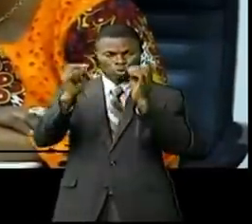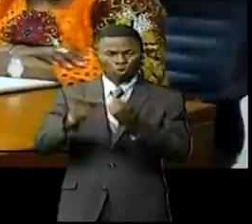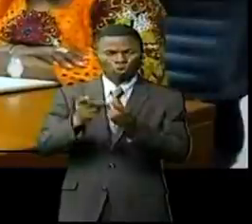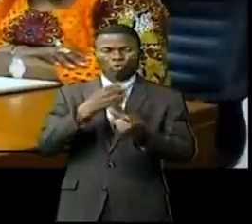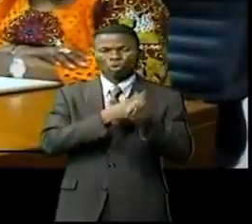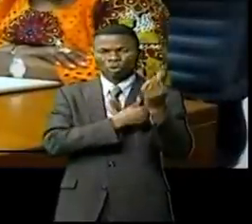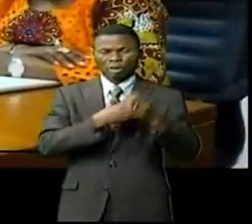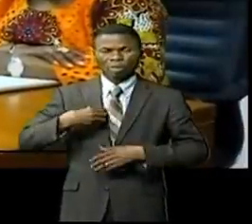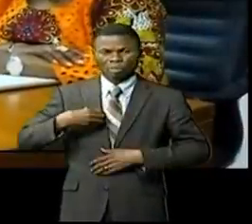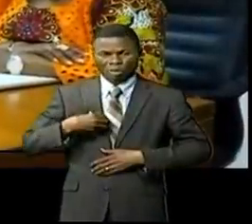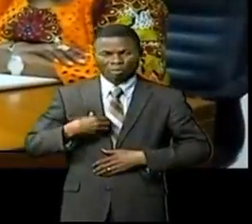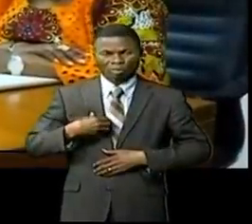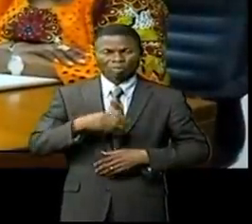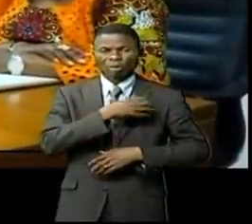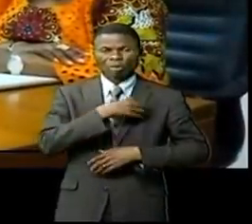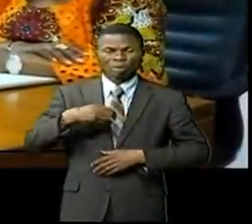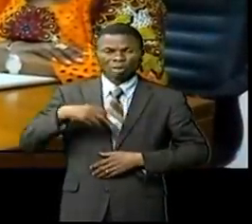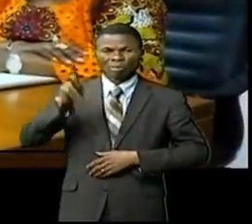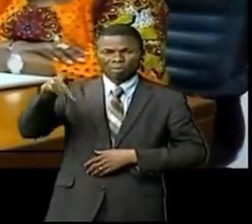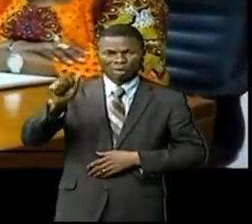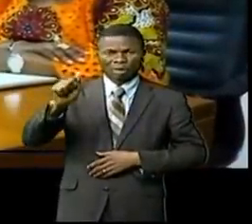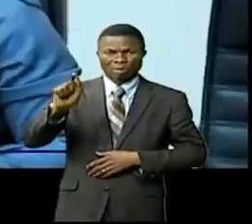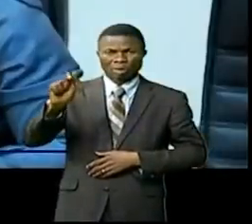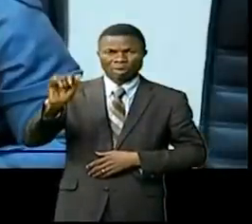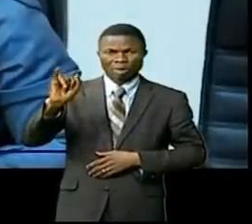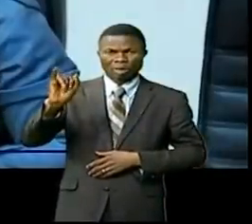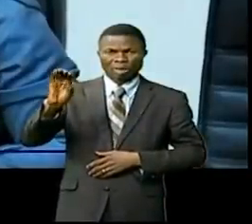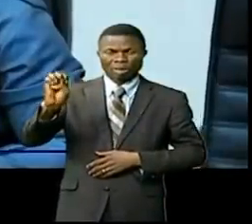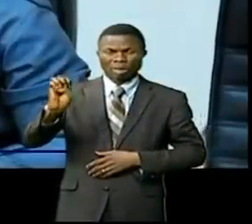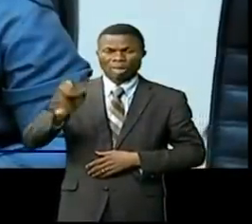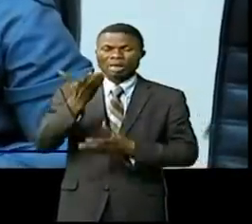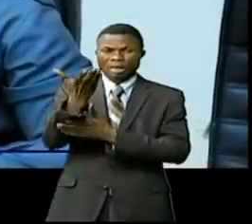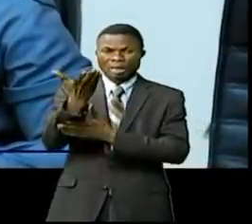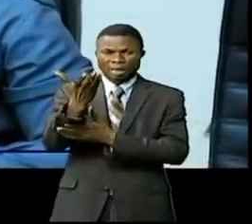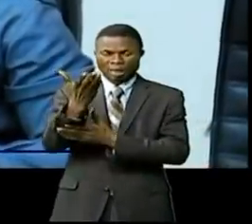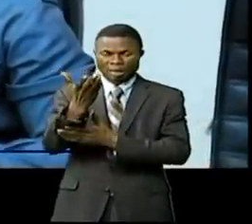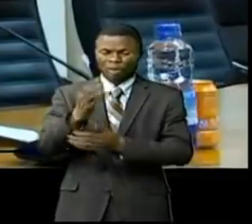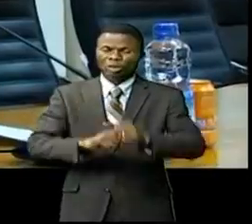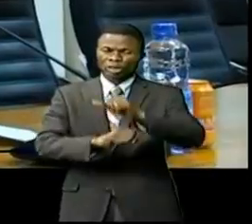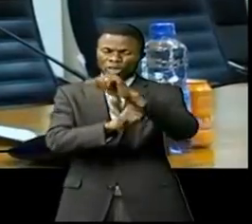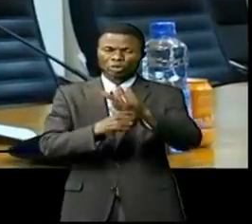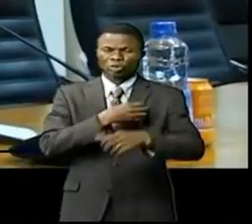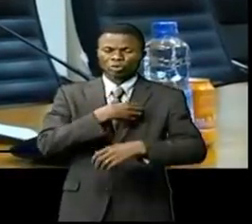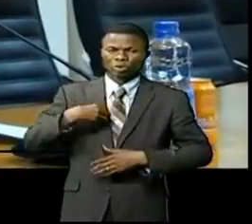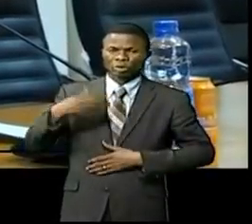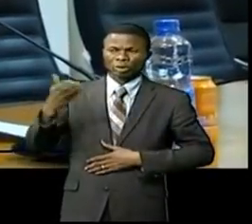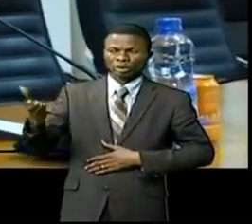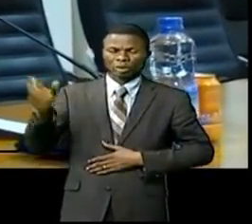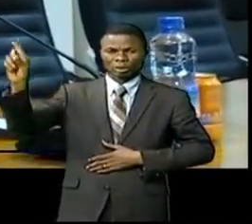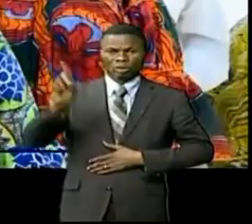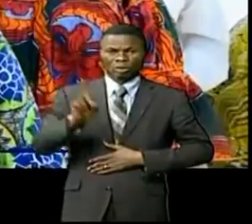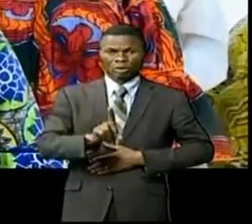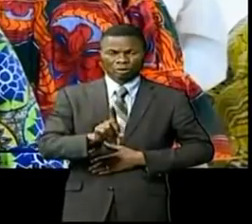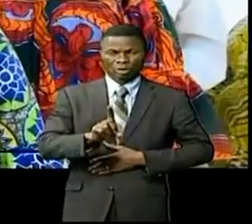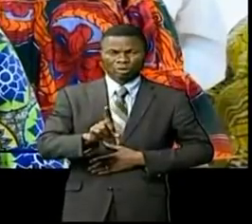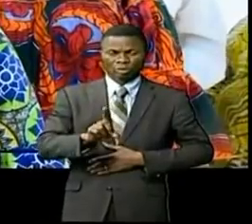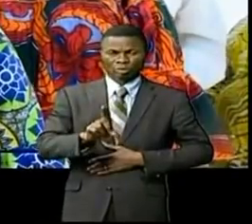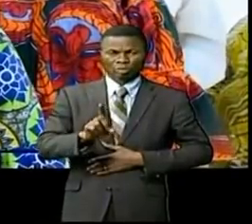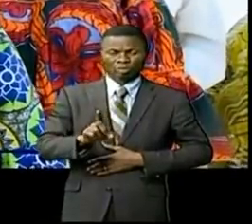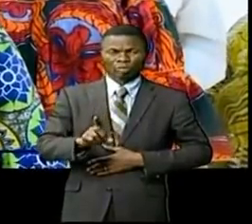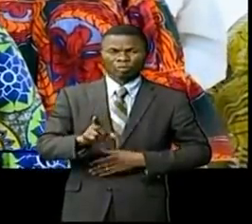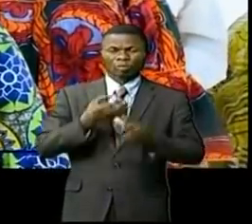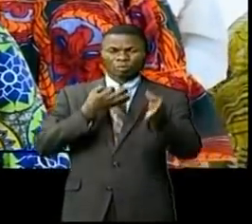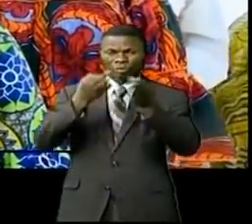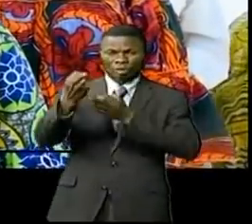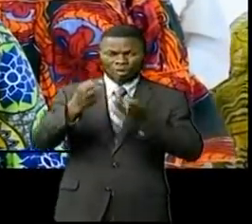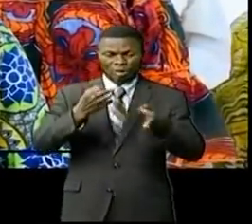par Madame Patience Sinamouli, qui a plaidé pour la fin des exactions des femmes. Que nous sommes venus pour présenter les différentes